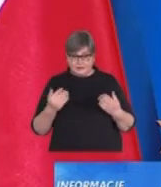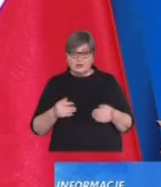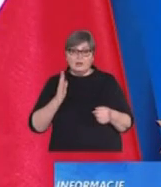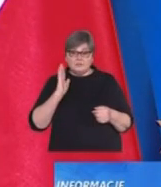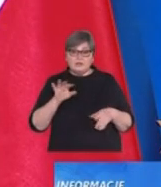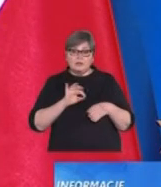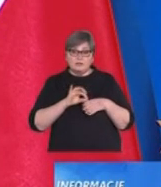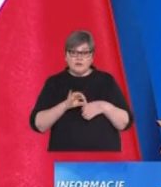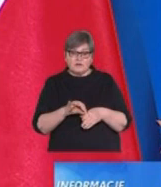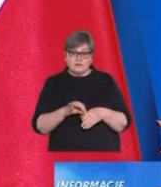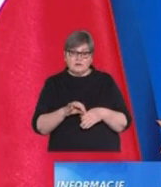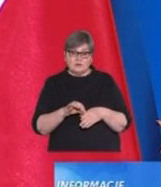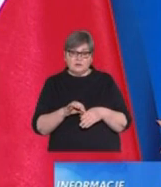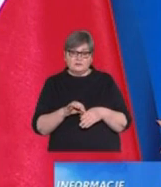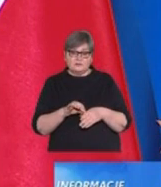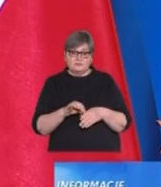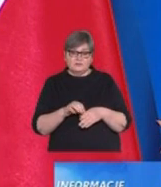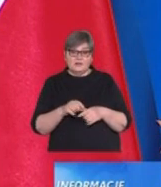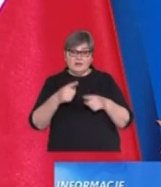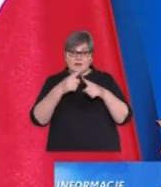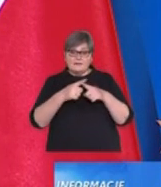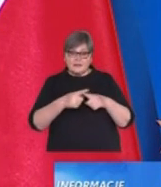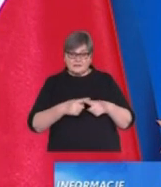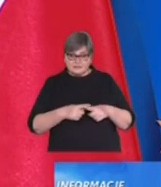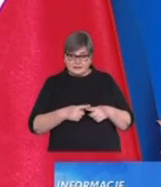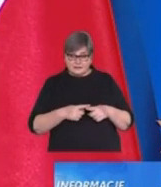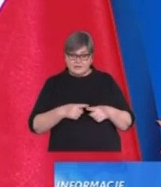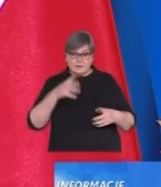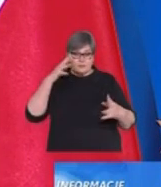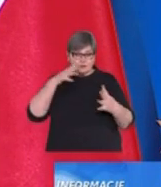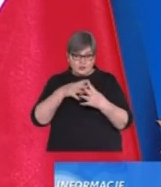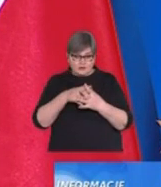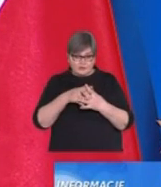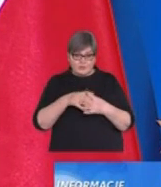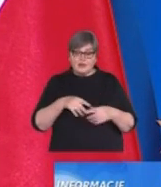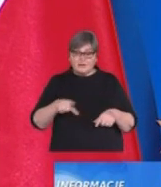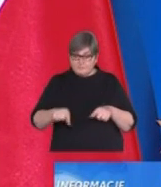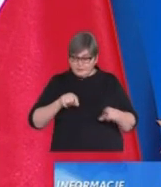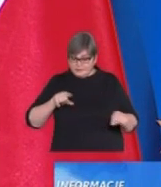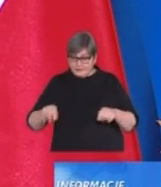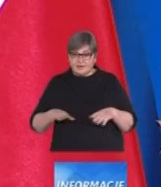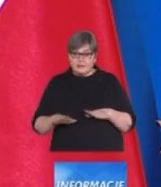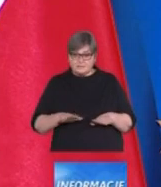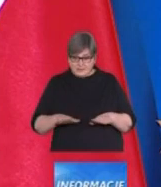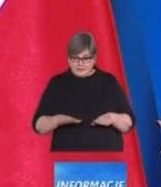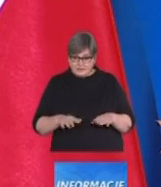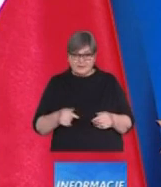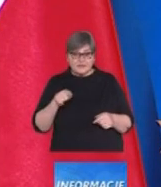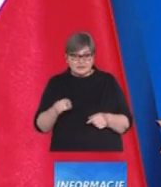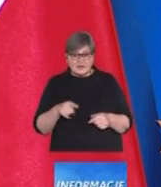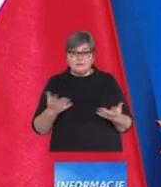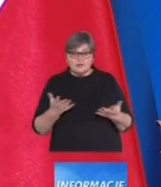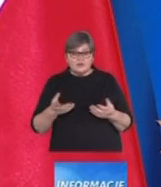Będą prowadzone testy przesiewowe w wybranych miejscach na Słowacji, tam gdzie są